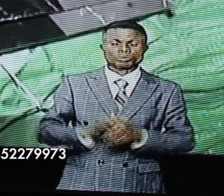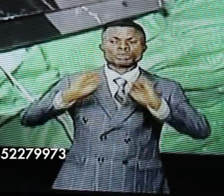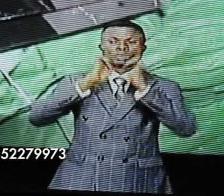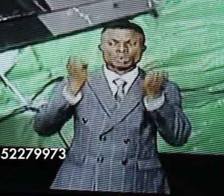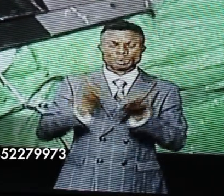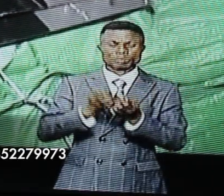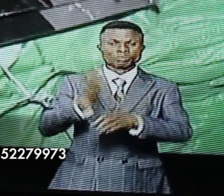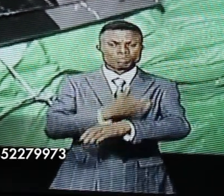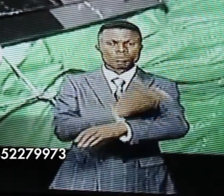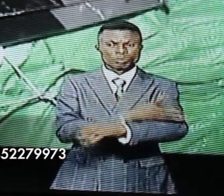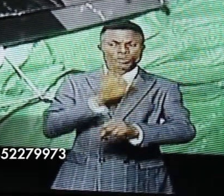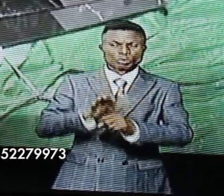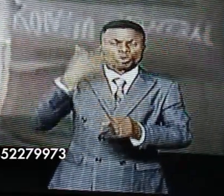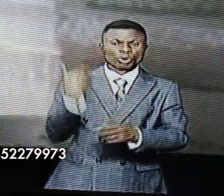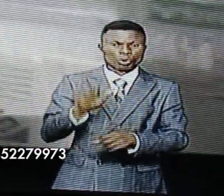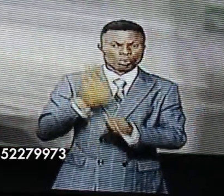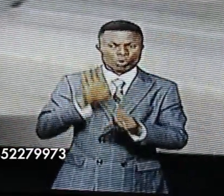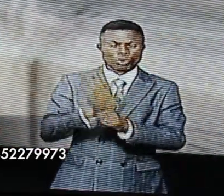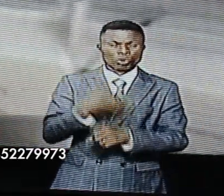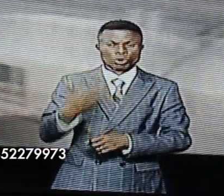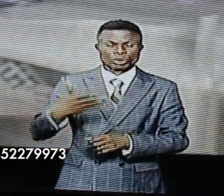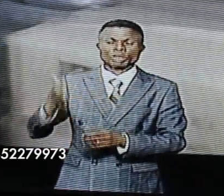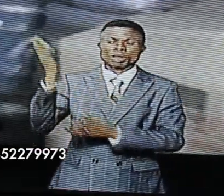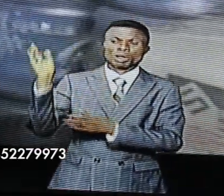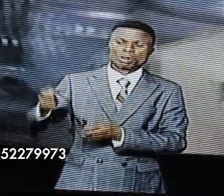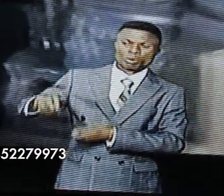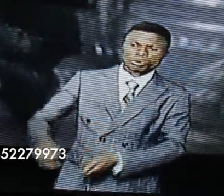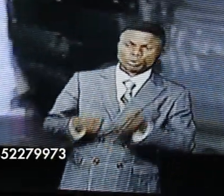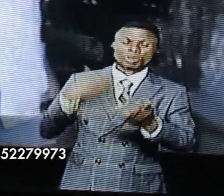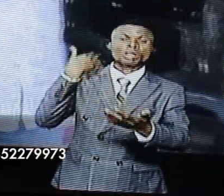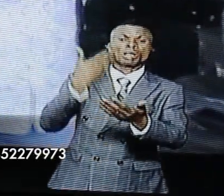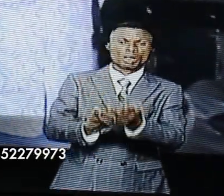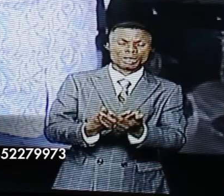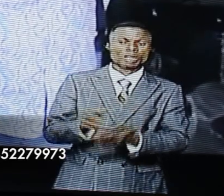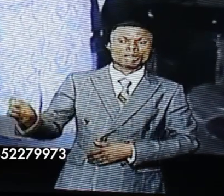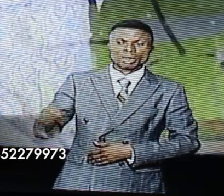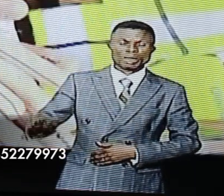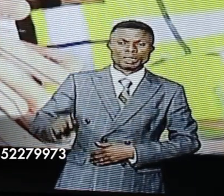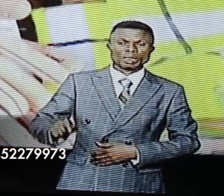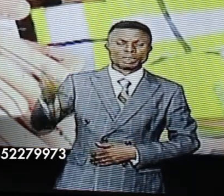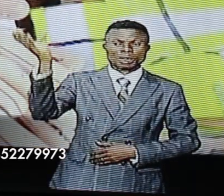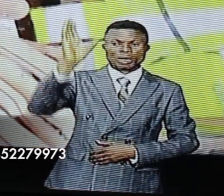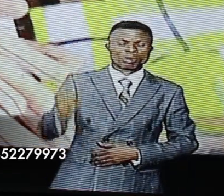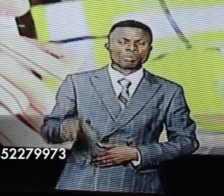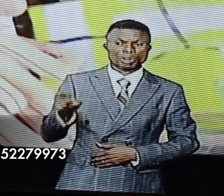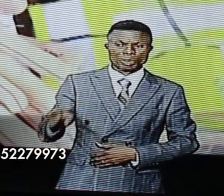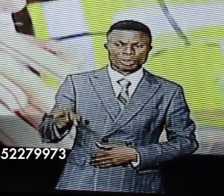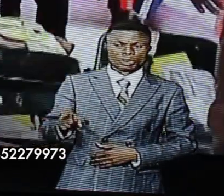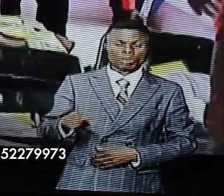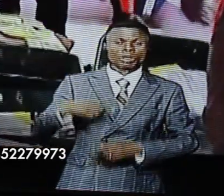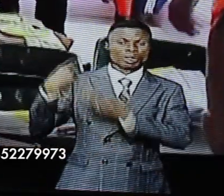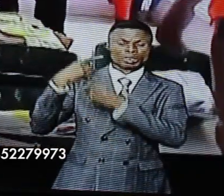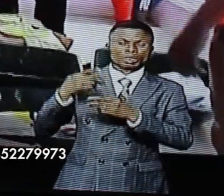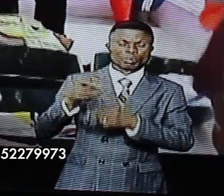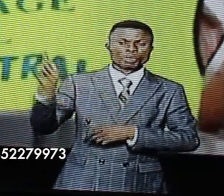en plus. Plusieurs tonnes de matériel des cantonniers sont arrivées dans tous les territoires de la province du Congo central, depuis les territoires